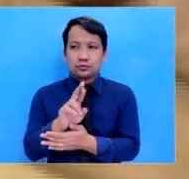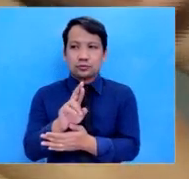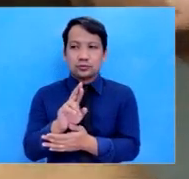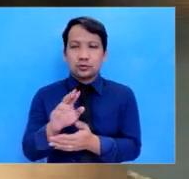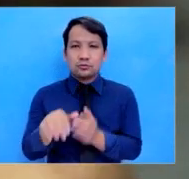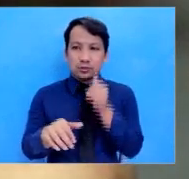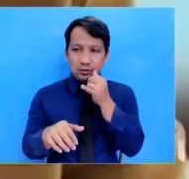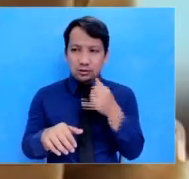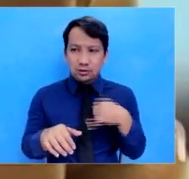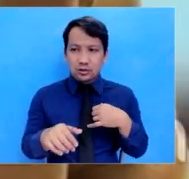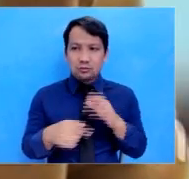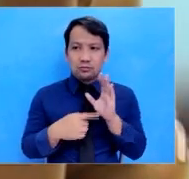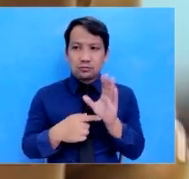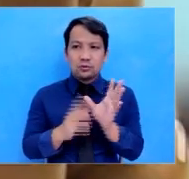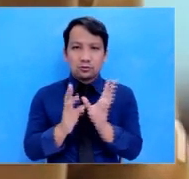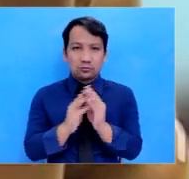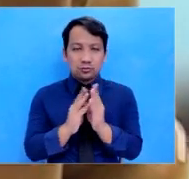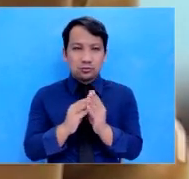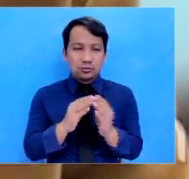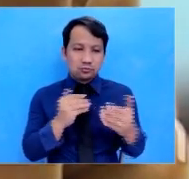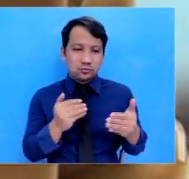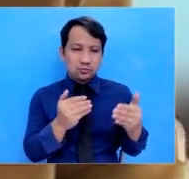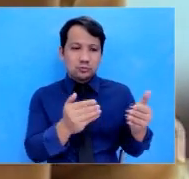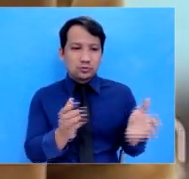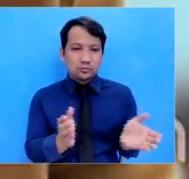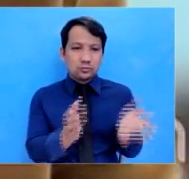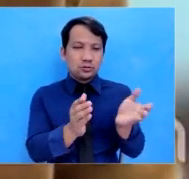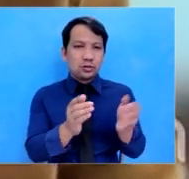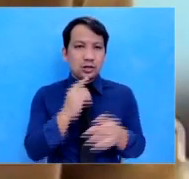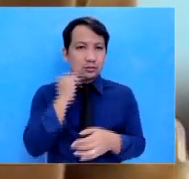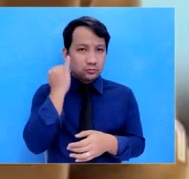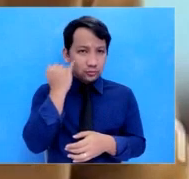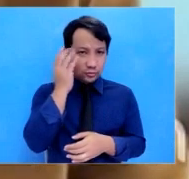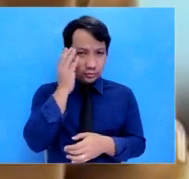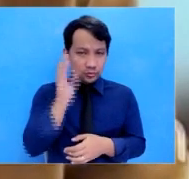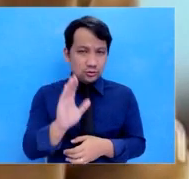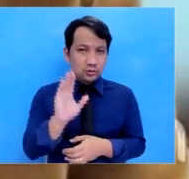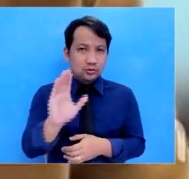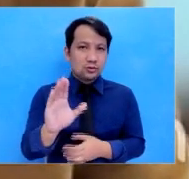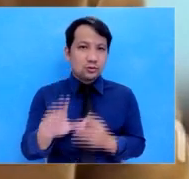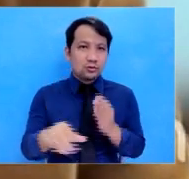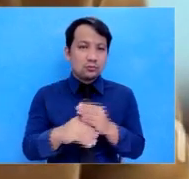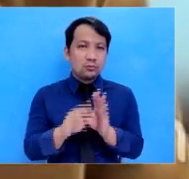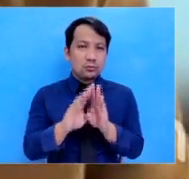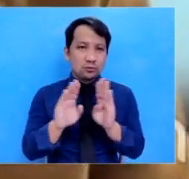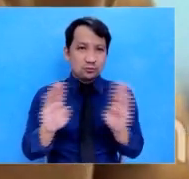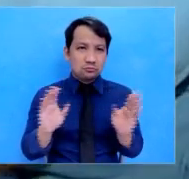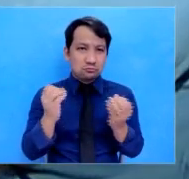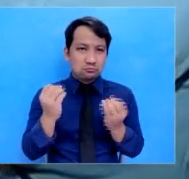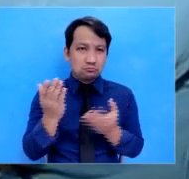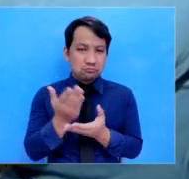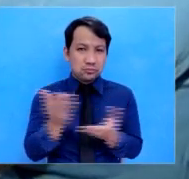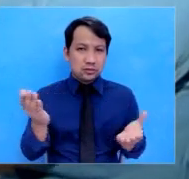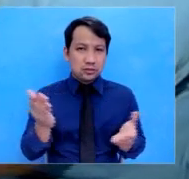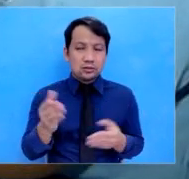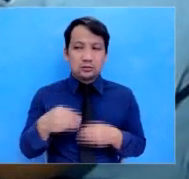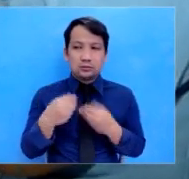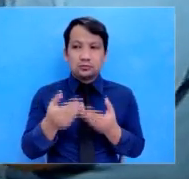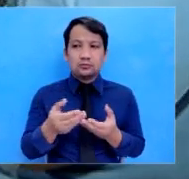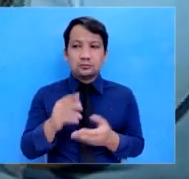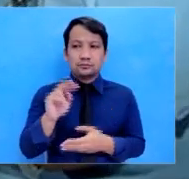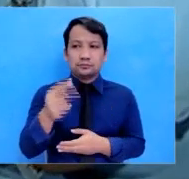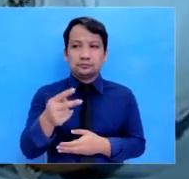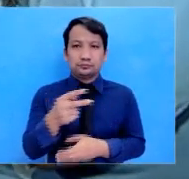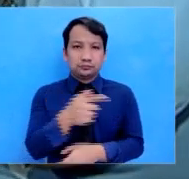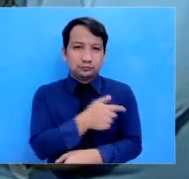Kahapon, sa isang forum, itinutulak ni Go Negosyo founder Joey Concepcion na buksan na sa mas nakararami ang pagbibigay ng second booster